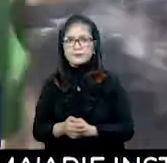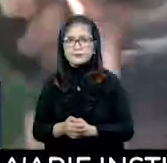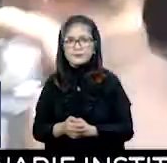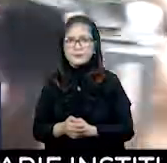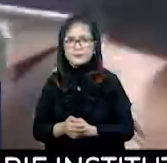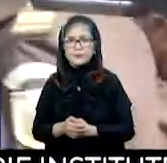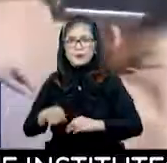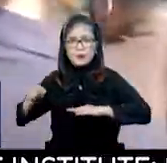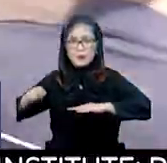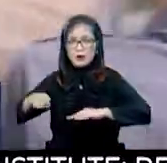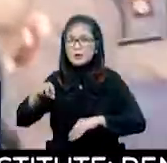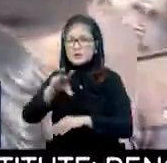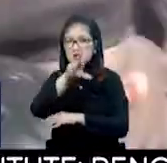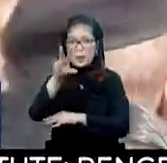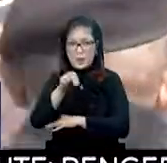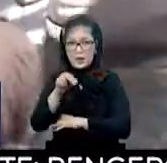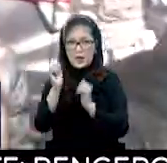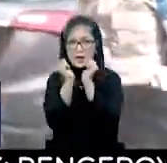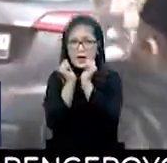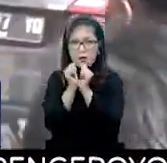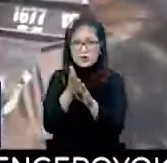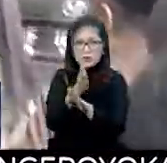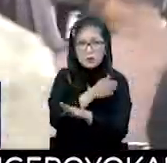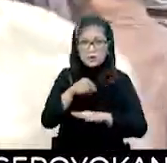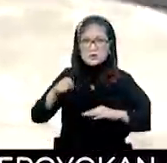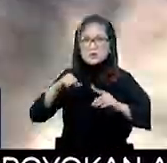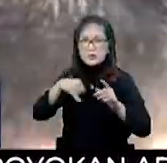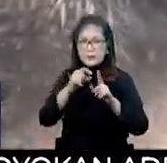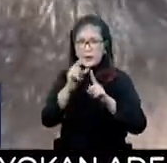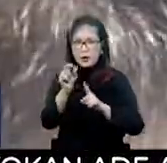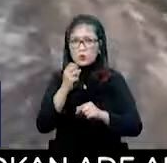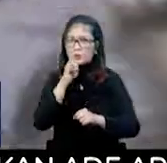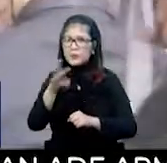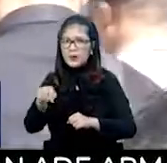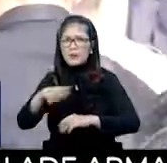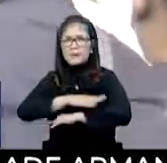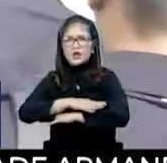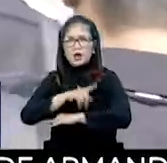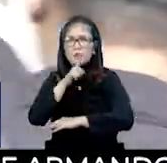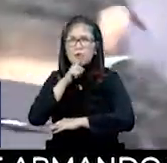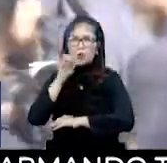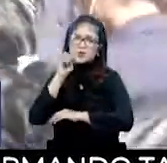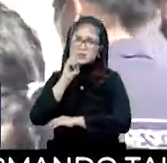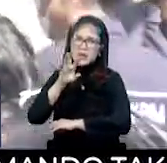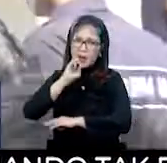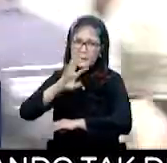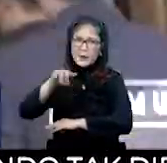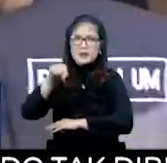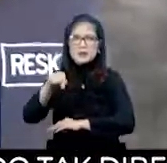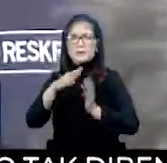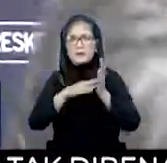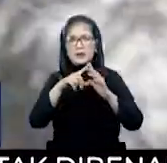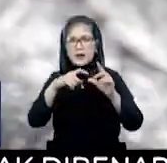Dalam sidang dakwaan sebelumnya JPU menyebutkan bars midland menyampaikan berita bohong dalam ceramahnya di Margaasih Kabupaten Bandung